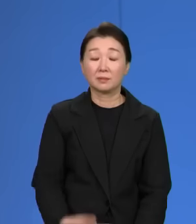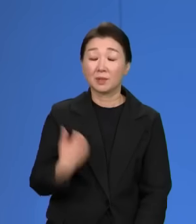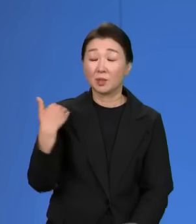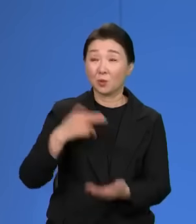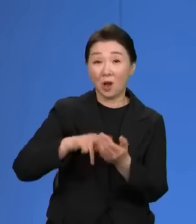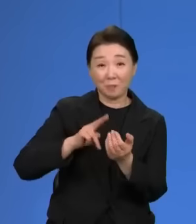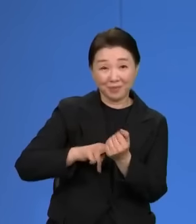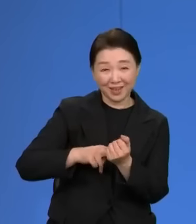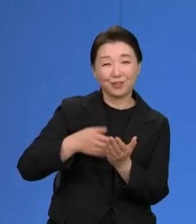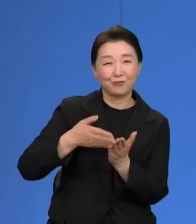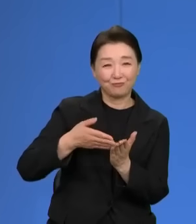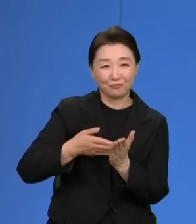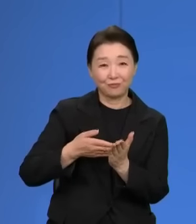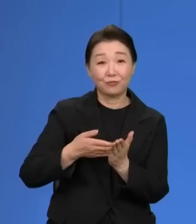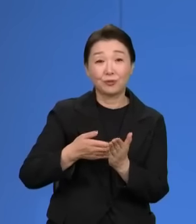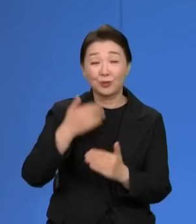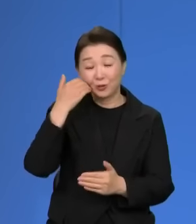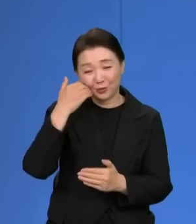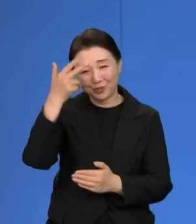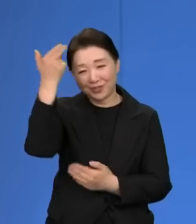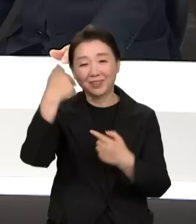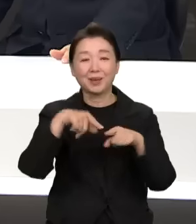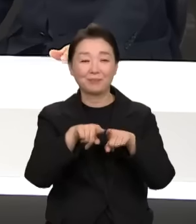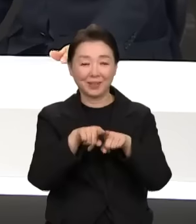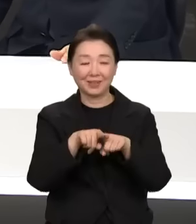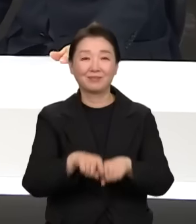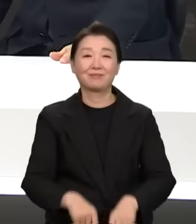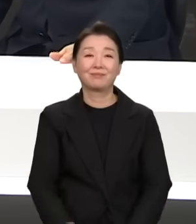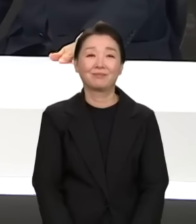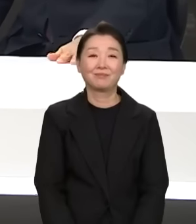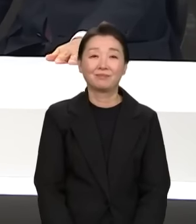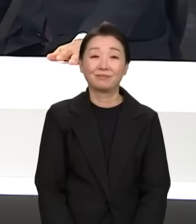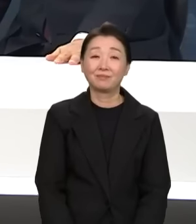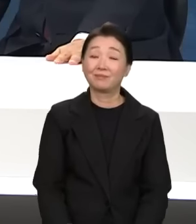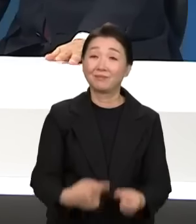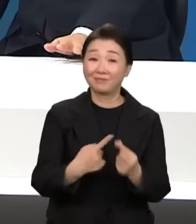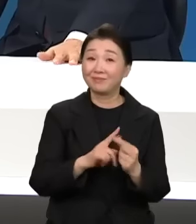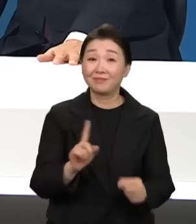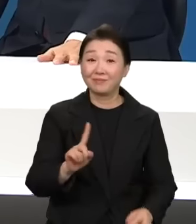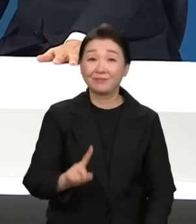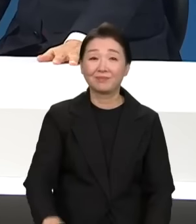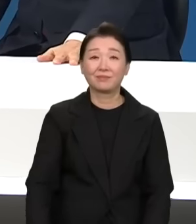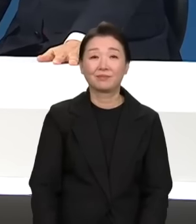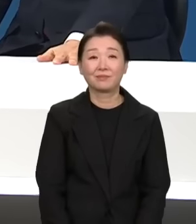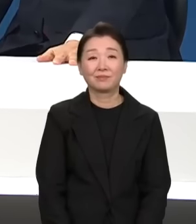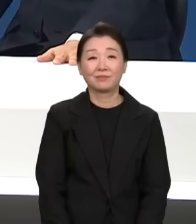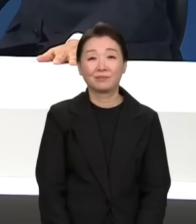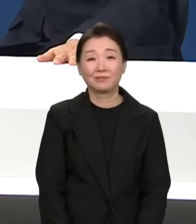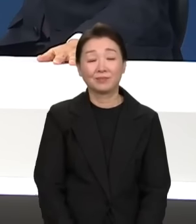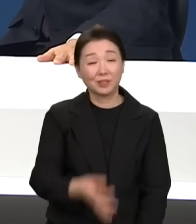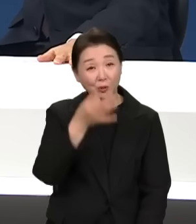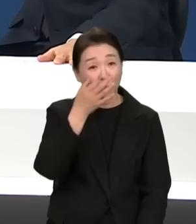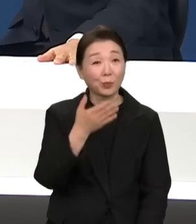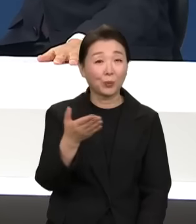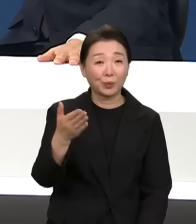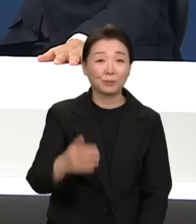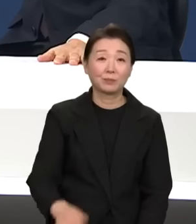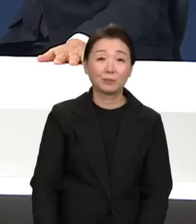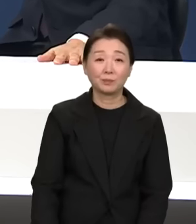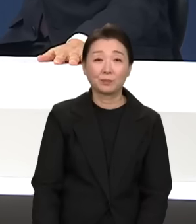돌아온 비하인드 뉴스 시간입니다. 오늘도 이성대 기자와 함께하겠습니다. 자, 첫 번째 이슈 볼까요? 네, 첫 번째 이슈 바로 보겠습니다.